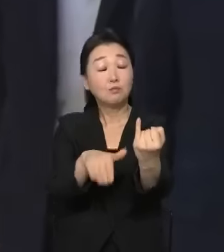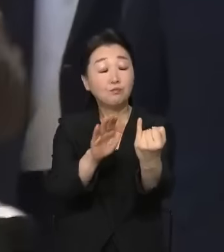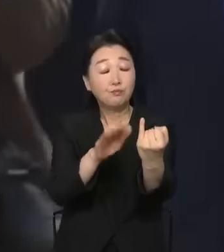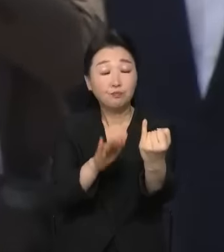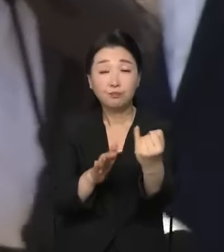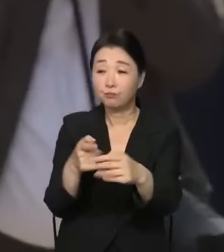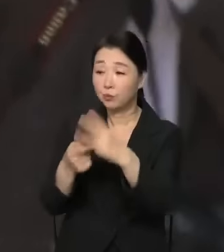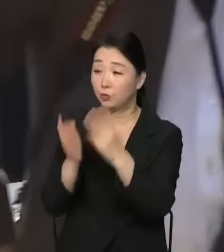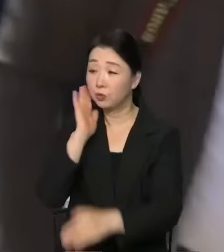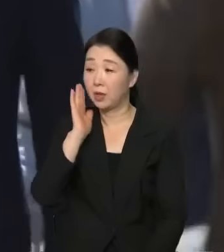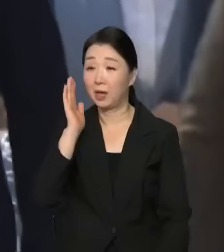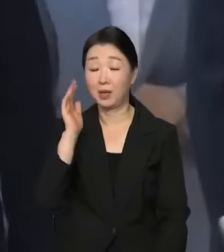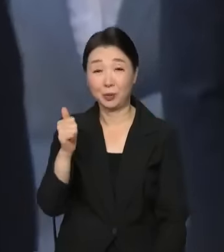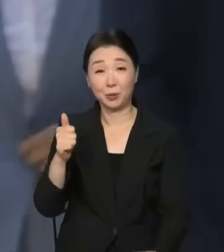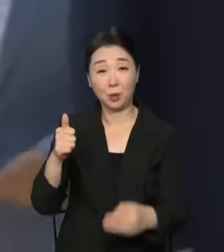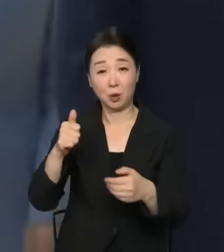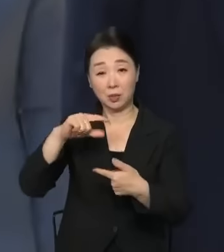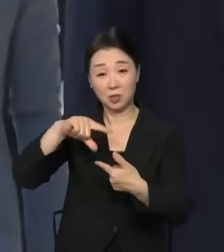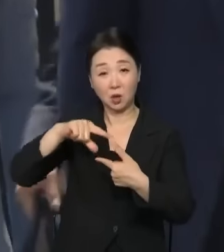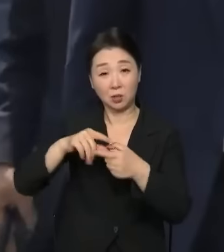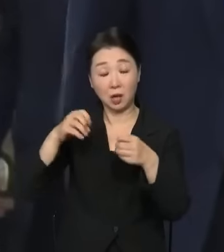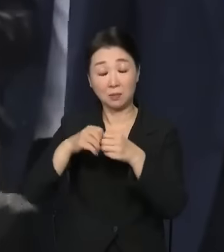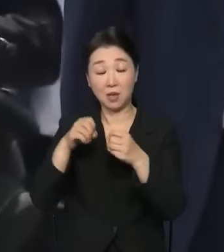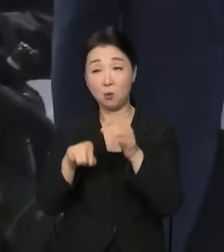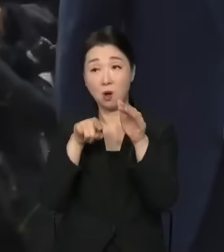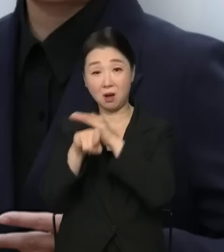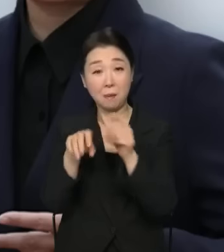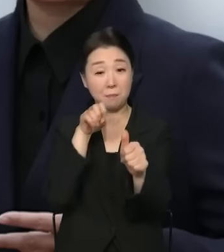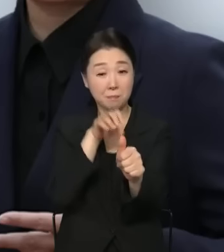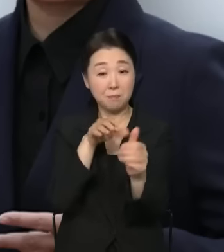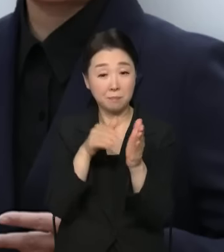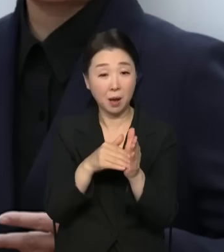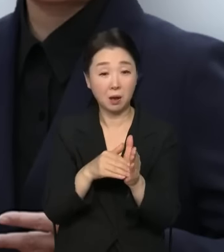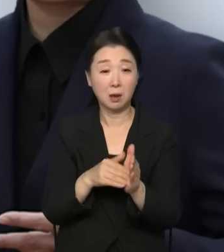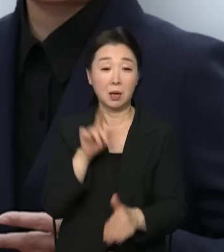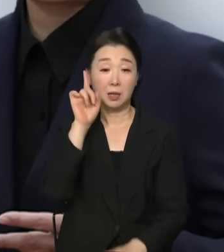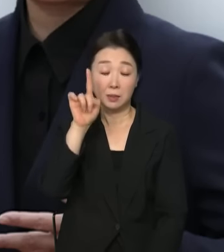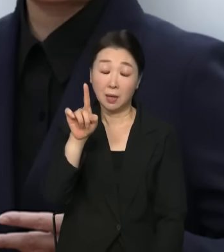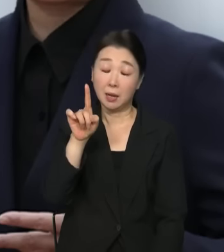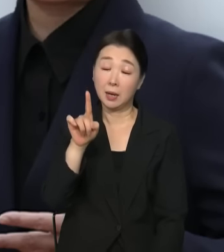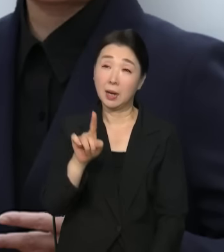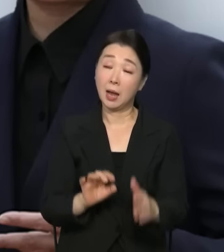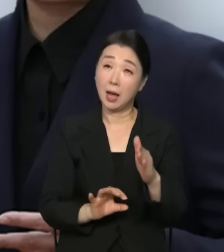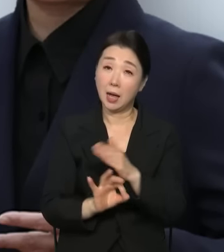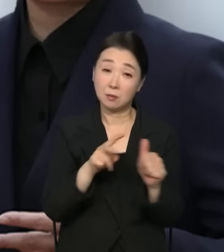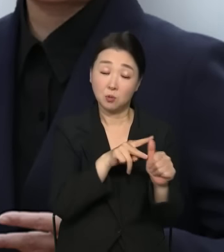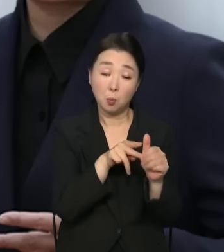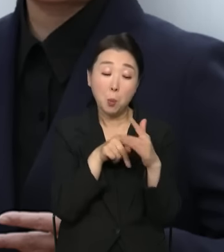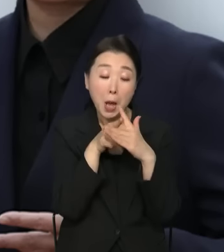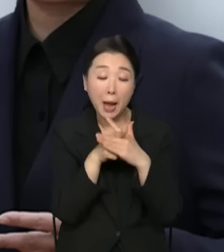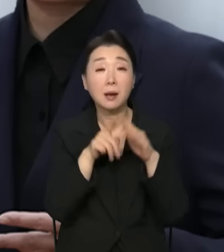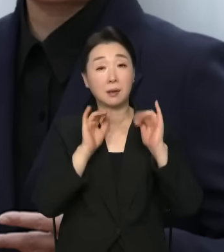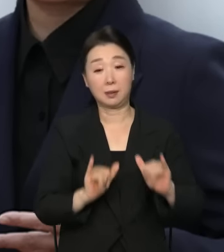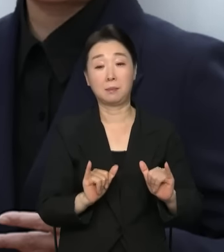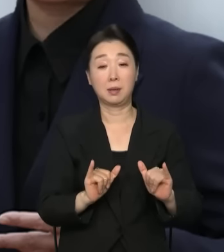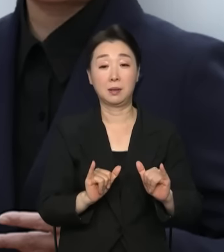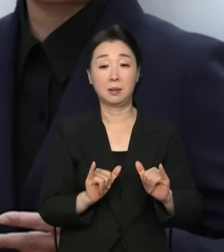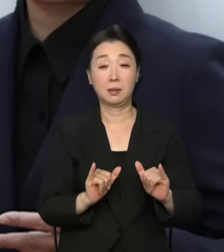윤석열 대통령 경남 창원 방문 일정을 얘기합니다. 아니 내일 아침에 정보가 셀까 싶었어 내가.